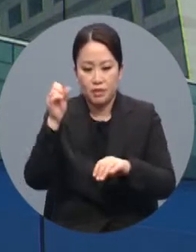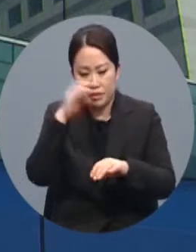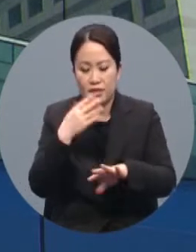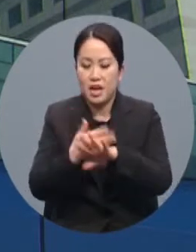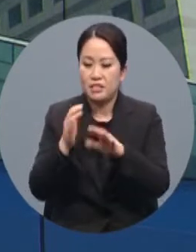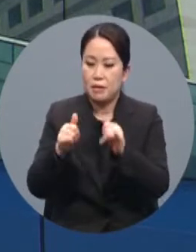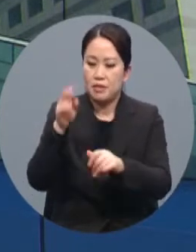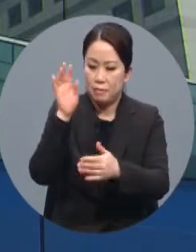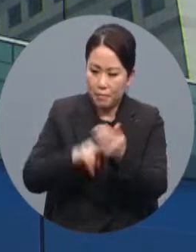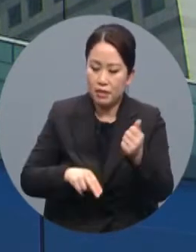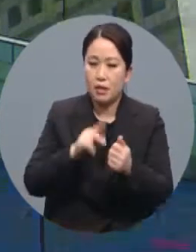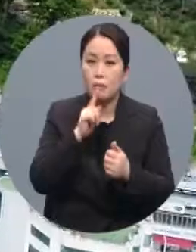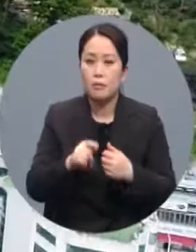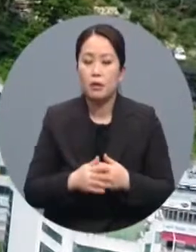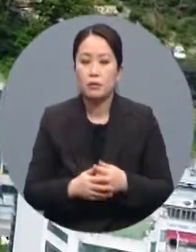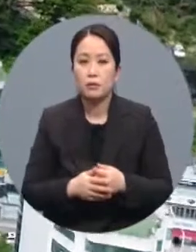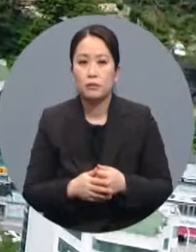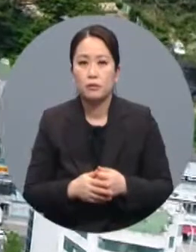기자입니다